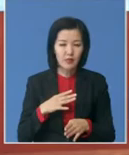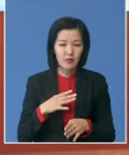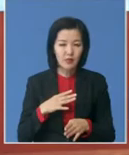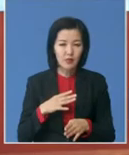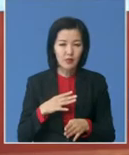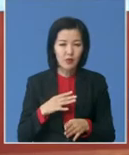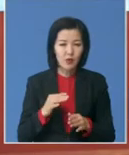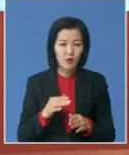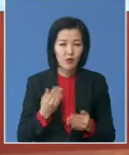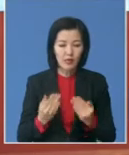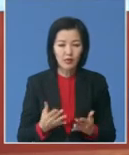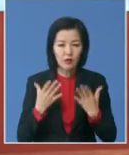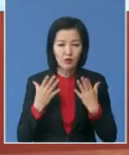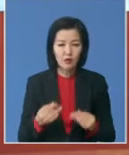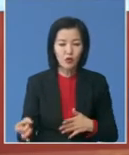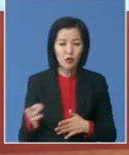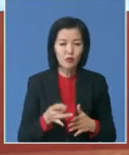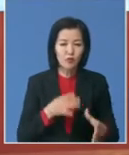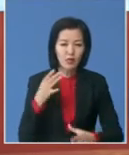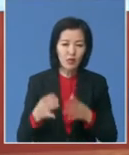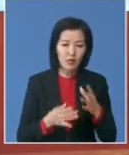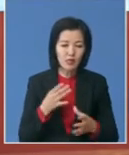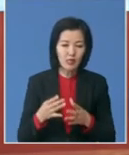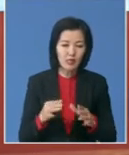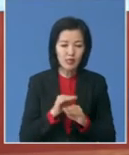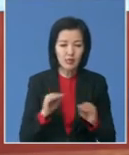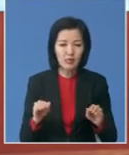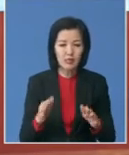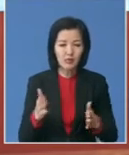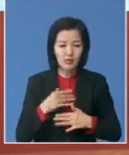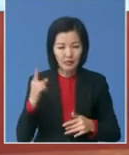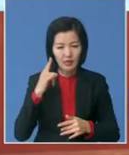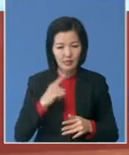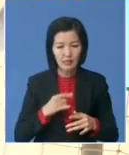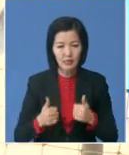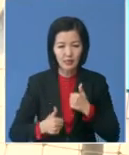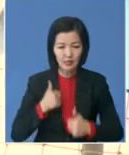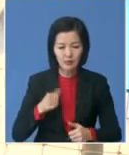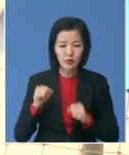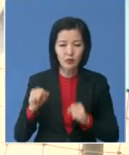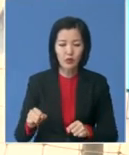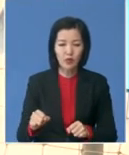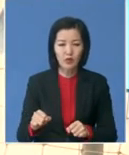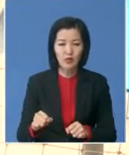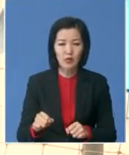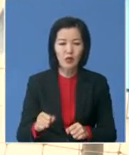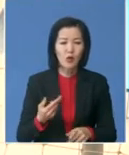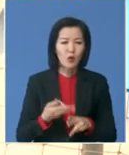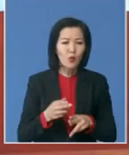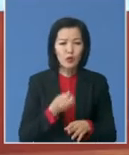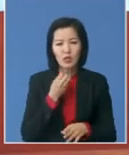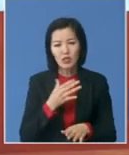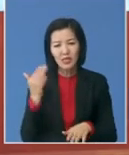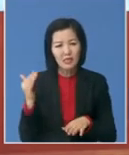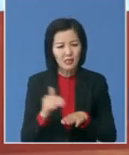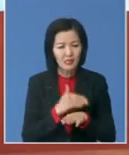Олардың оқушылары бүгінгі күнде жаңа республикалық халықаралық деңгейде біздің еліміздің намысын қорғап отыр. Адам ретінде бұл кісі өте жақсы,